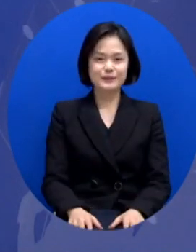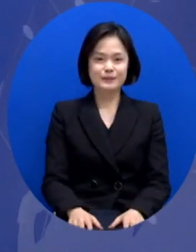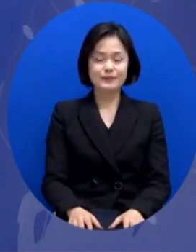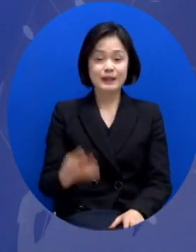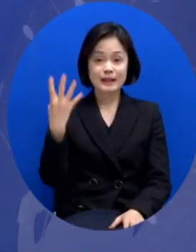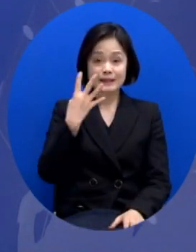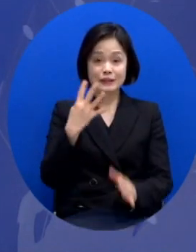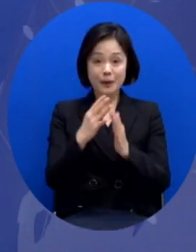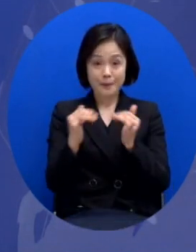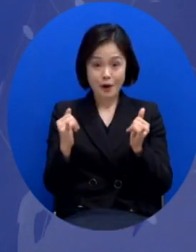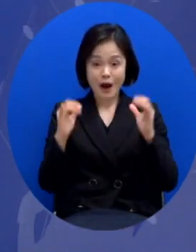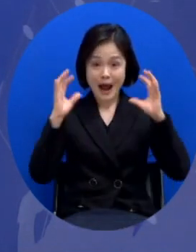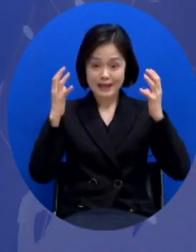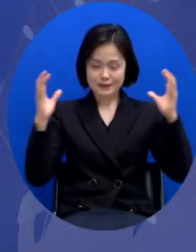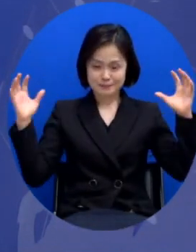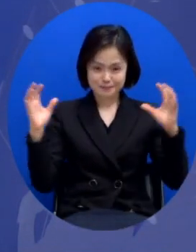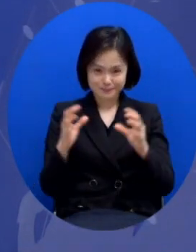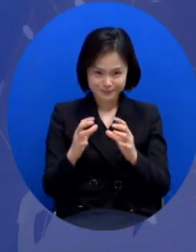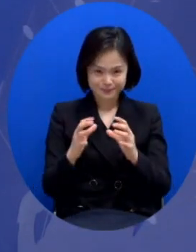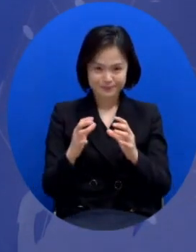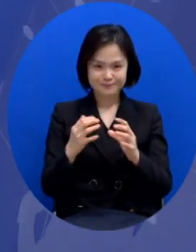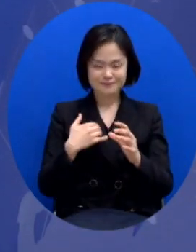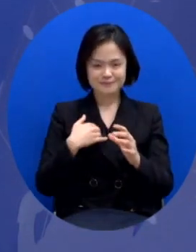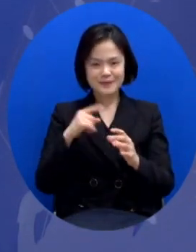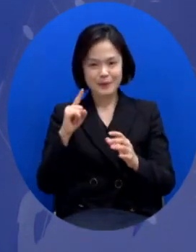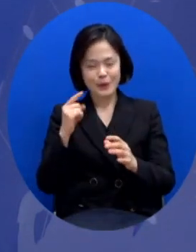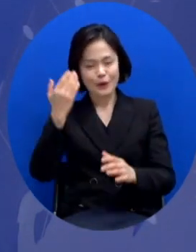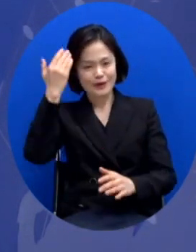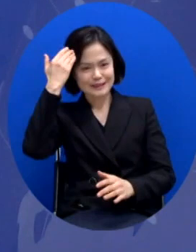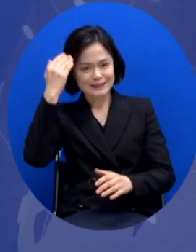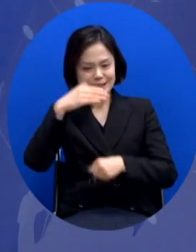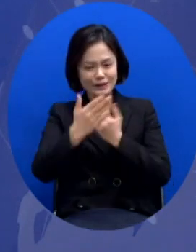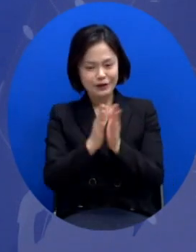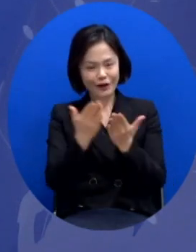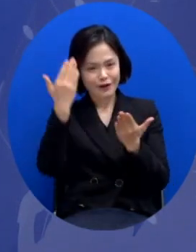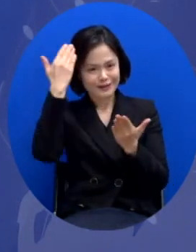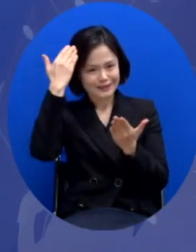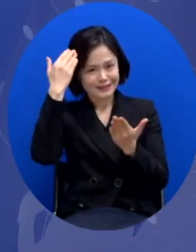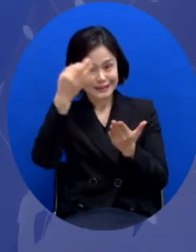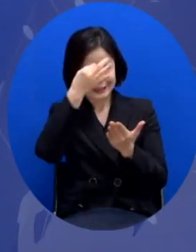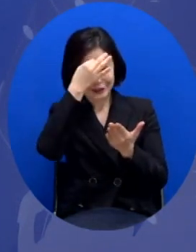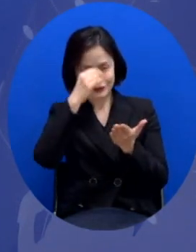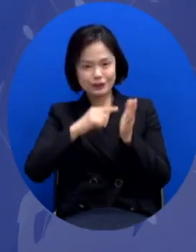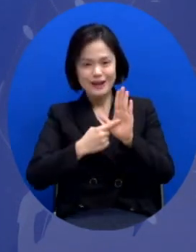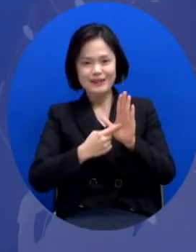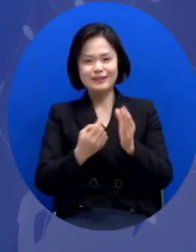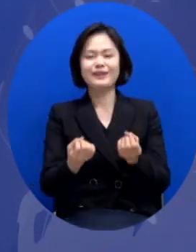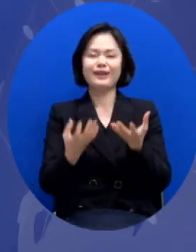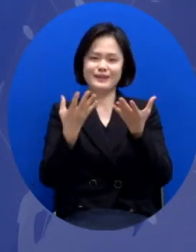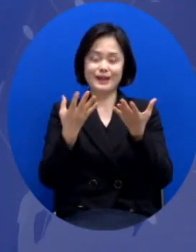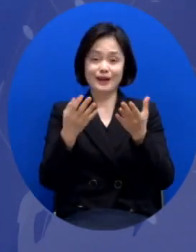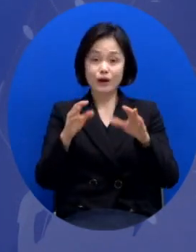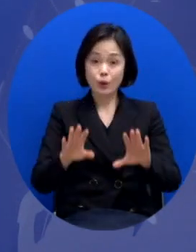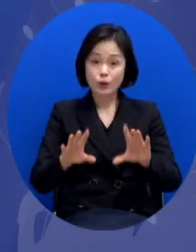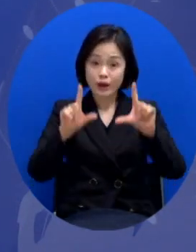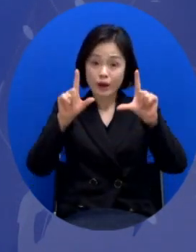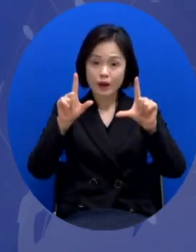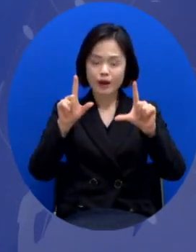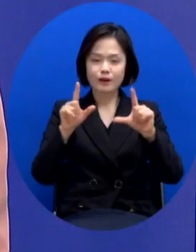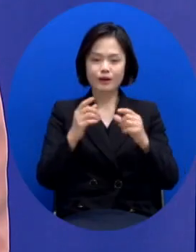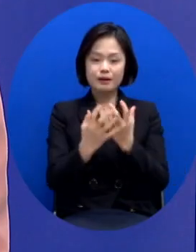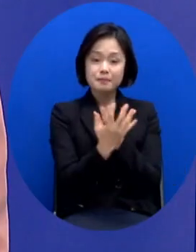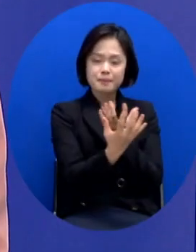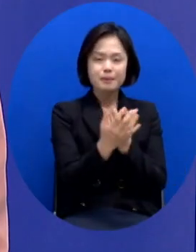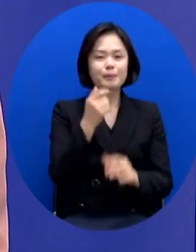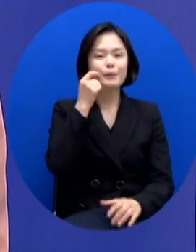갈고 닦은 실력을 뽐내는 축제의 장 애기도 한데요 우리는 후로 나 일부 때문에 비대면 으로 행사를 개최했습니다 늘 이제 뭐 행사